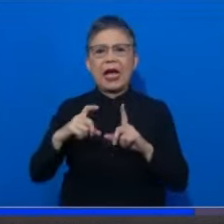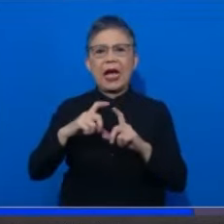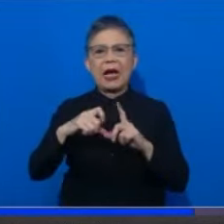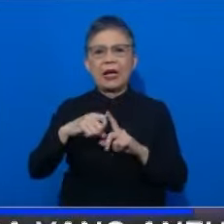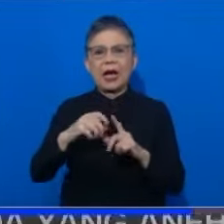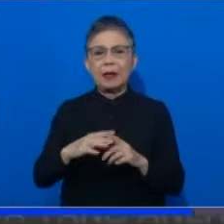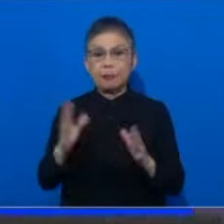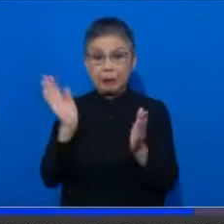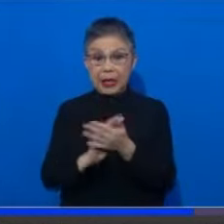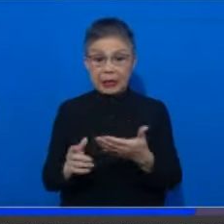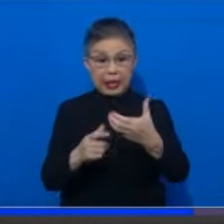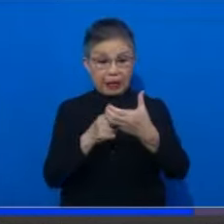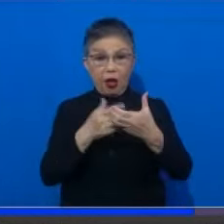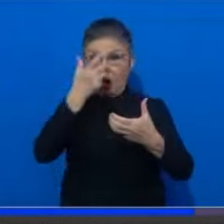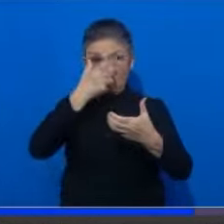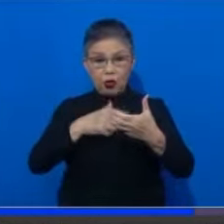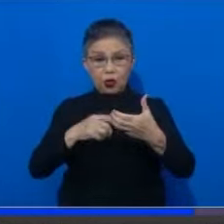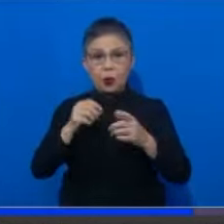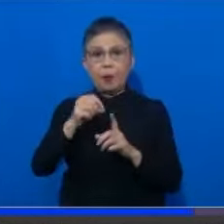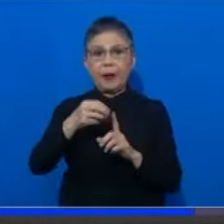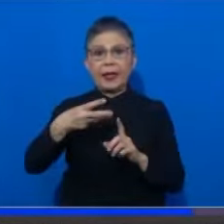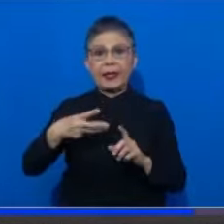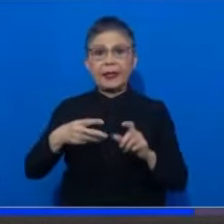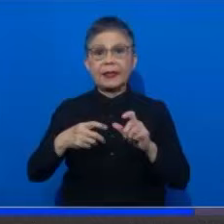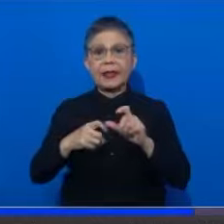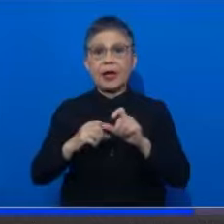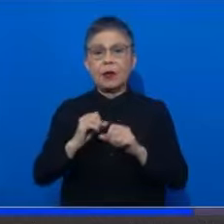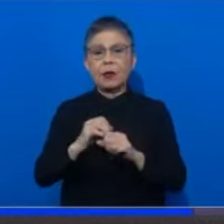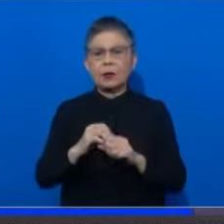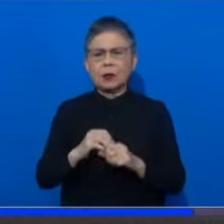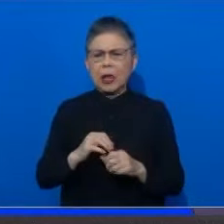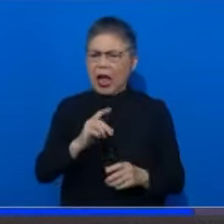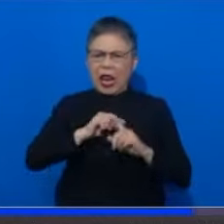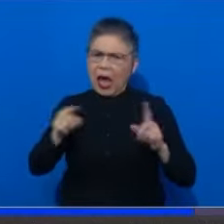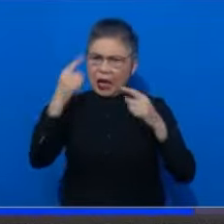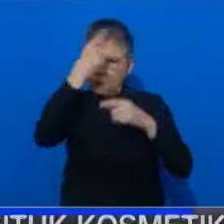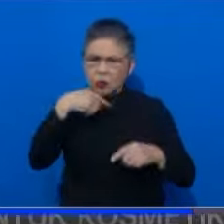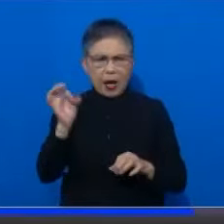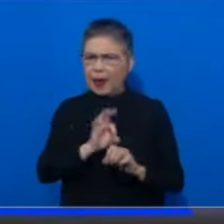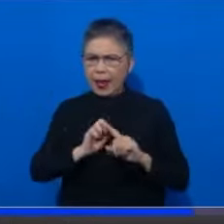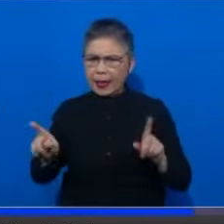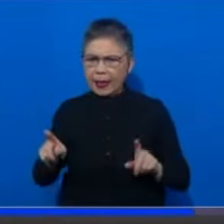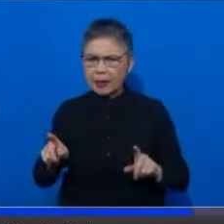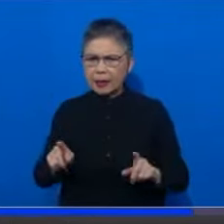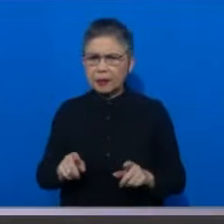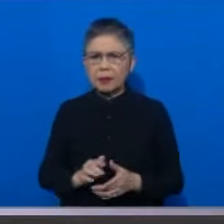diperlihatkan foto Peggy alias perong namun berbeda dengan Peggy Setiawan, orang yang ditangkap polisi.